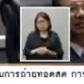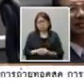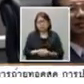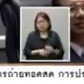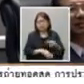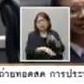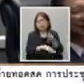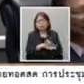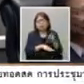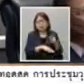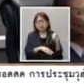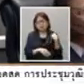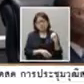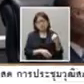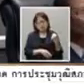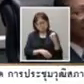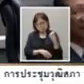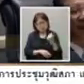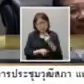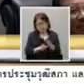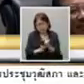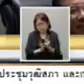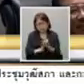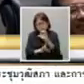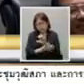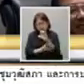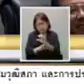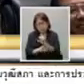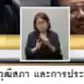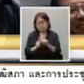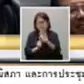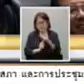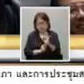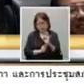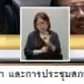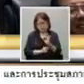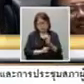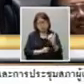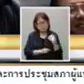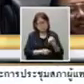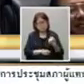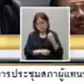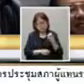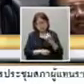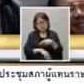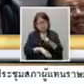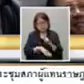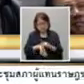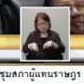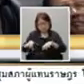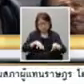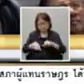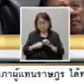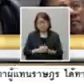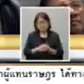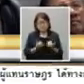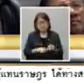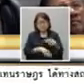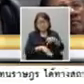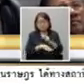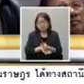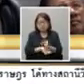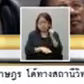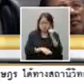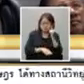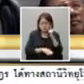มีอำนาจมีหน้าที่ตามข้อบังคับข้อ9ในขณะเดียวกันการวินิจฉัยของท่านเนี่ยท่